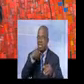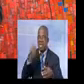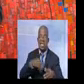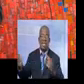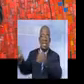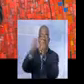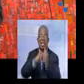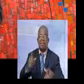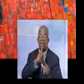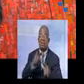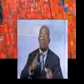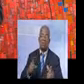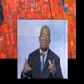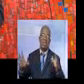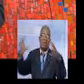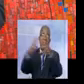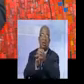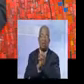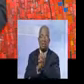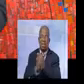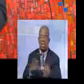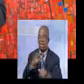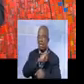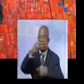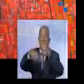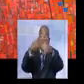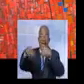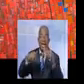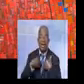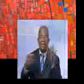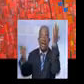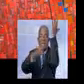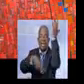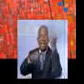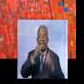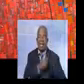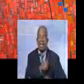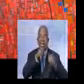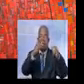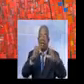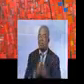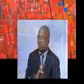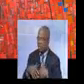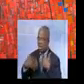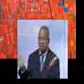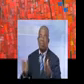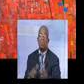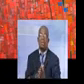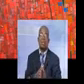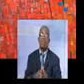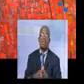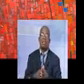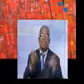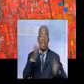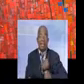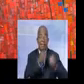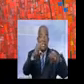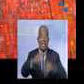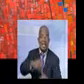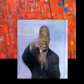composantes de la gendarmerie nationale, des régions militaires de défense, des zones interarmées de défense, des forces spéciales